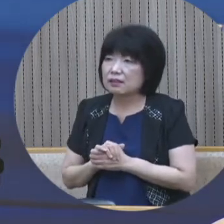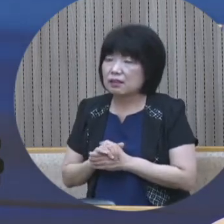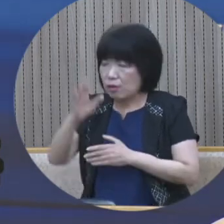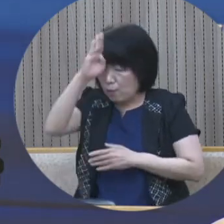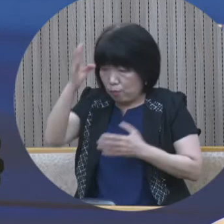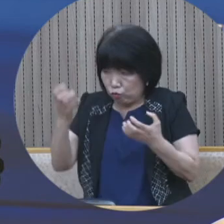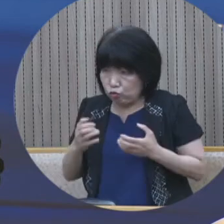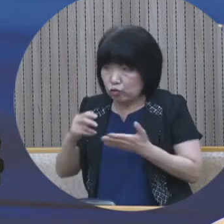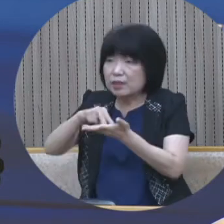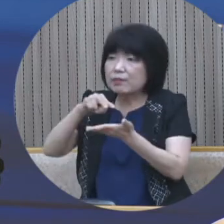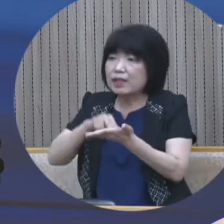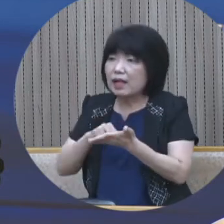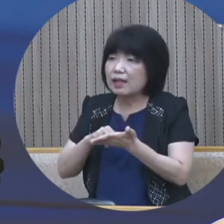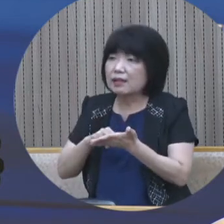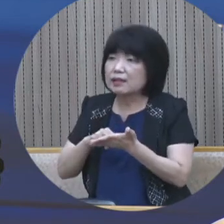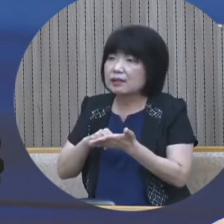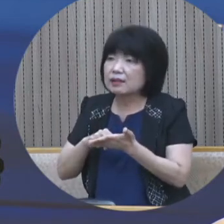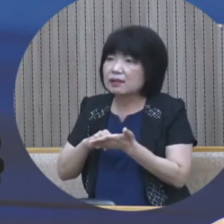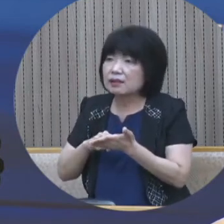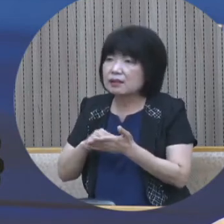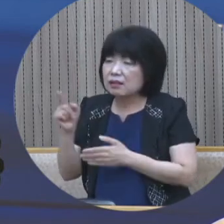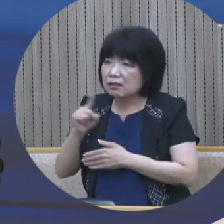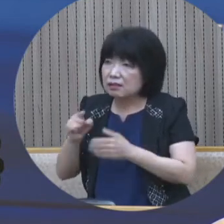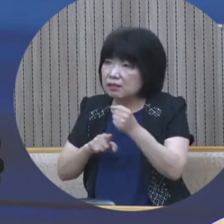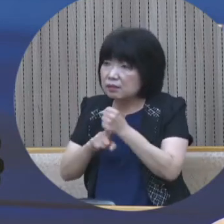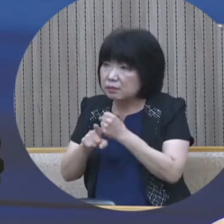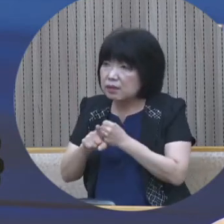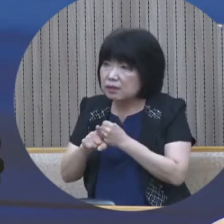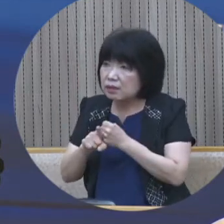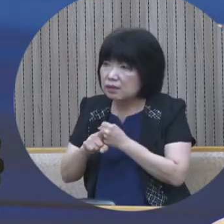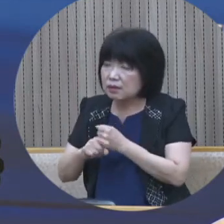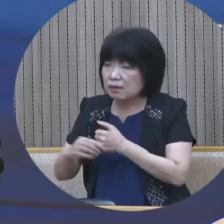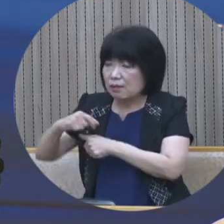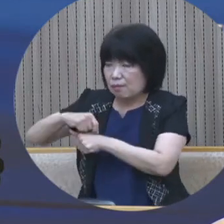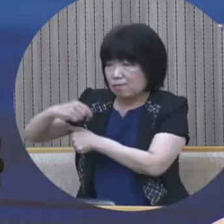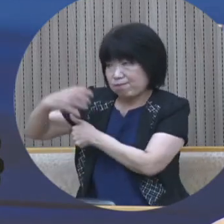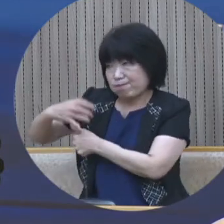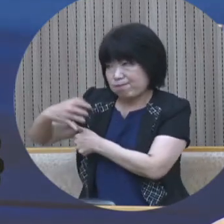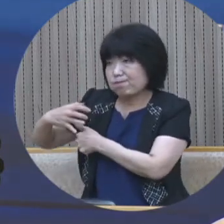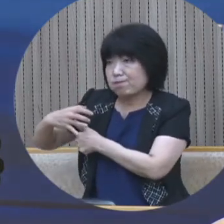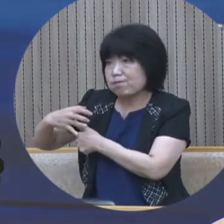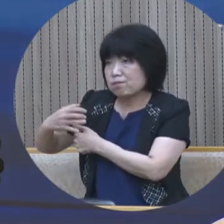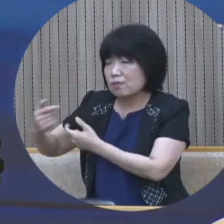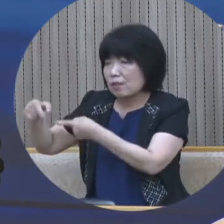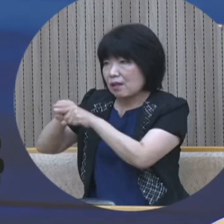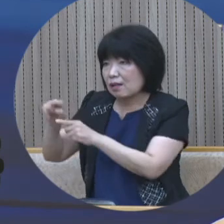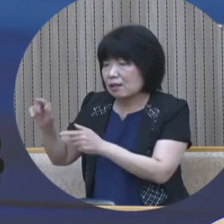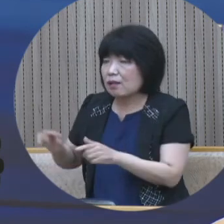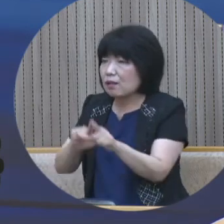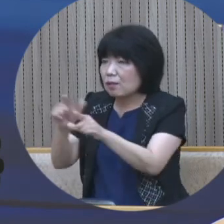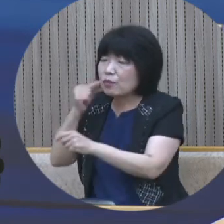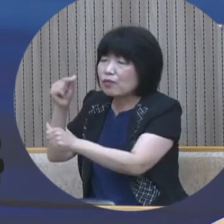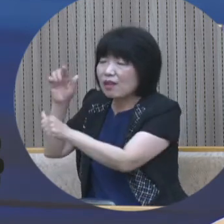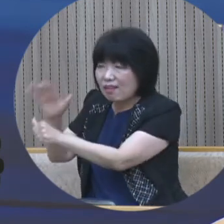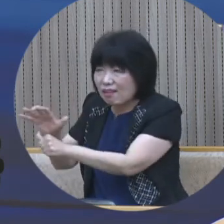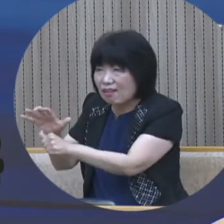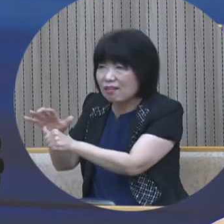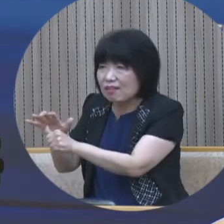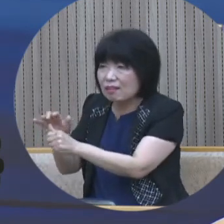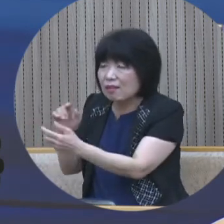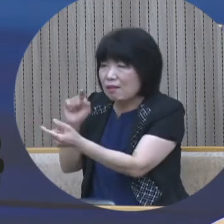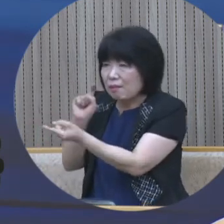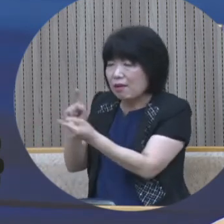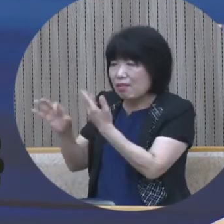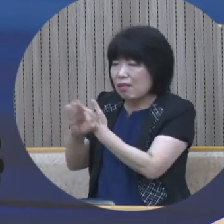문둥이 입장에서는 어떤 의미에서 그들이 핍박자예요. 그들과 함께하지 못하도록 했고, 나타나면 돌로